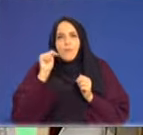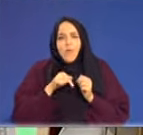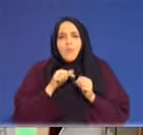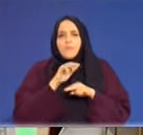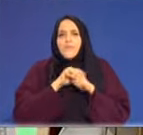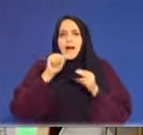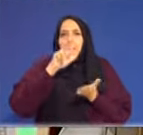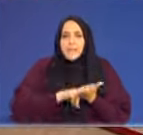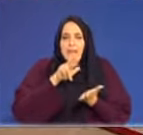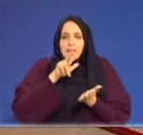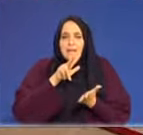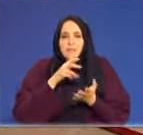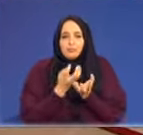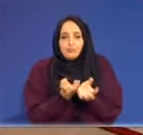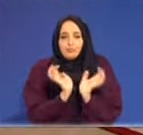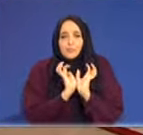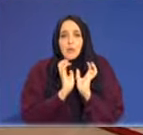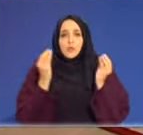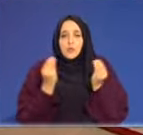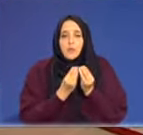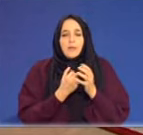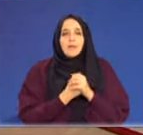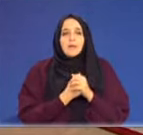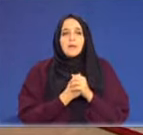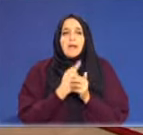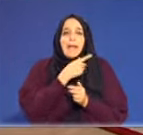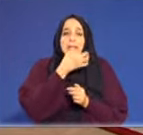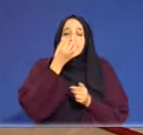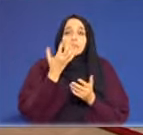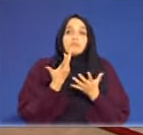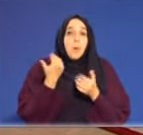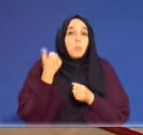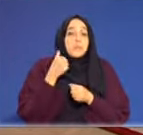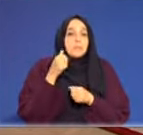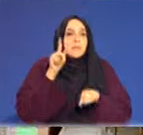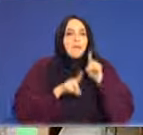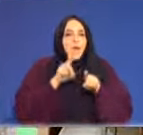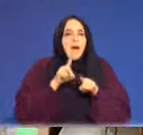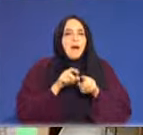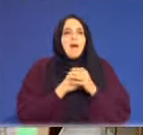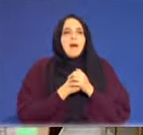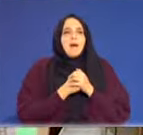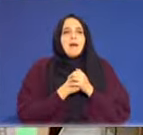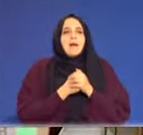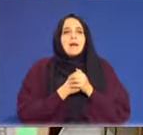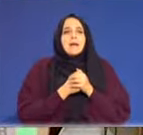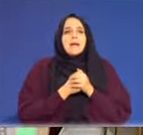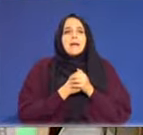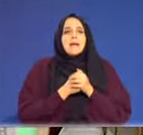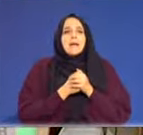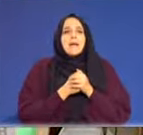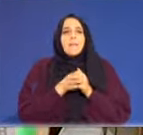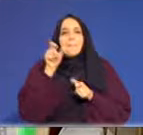في جلسة الصلح؟ في بعض الأحيان قد تكون هذه القاعدة يلتزم بها الخصوم